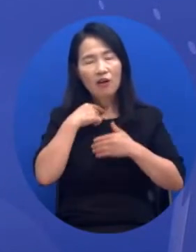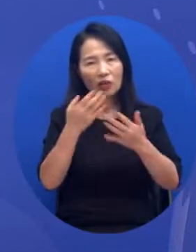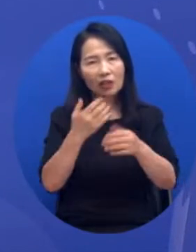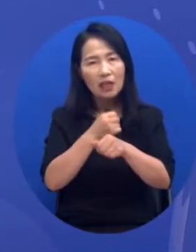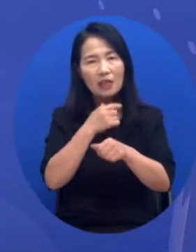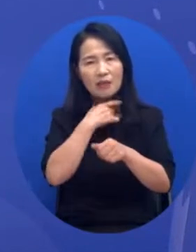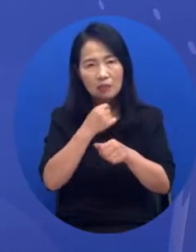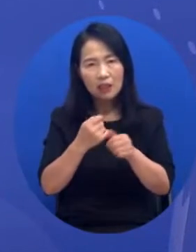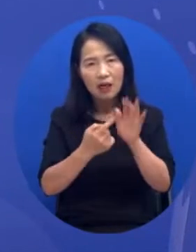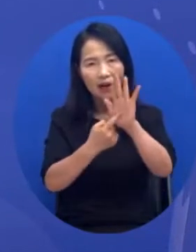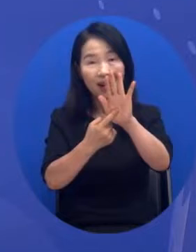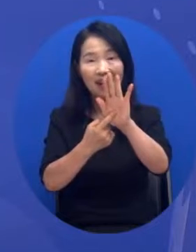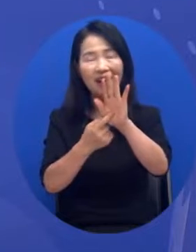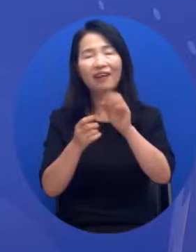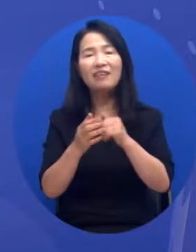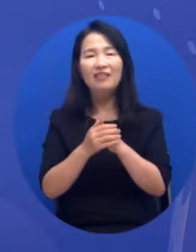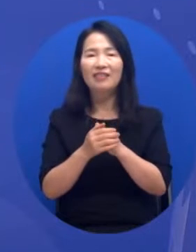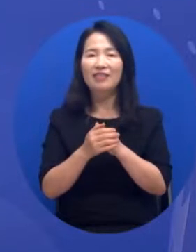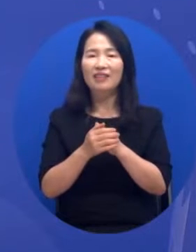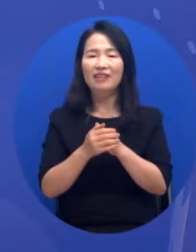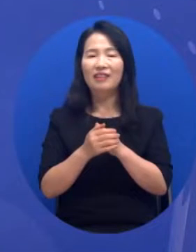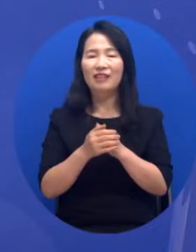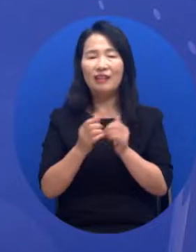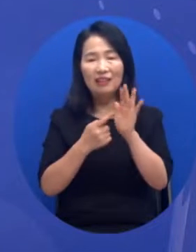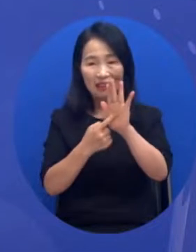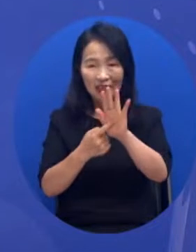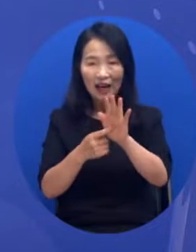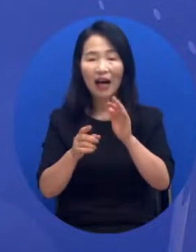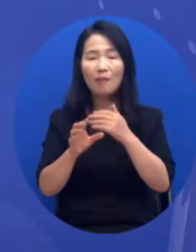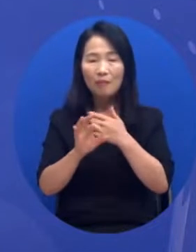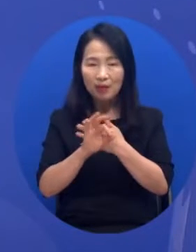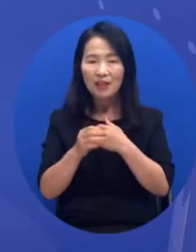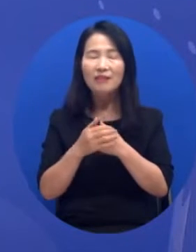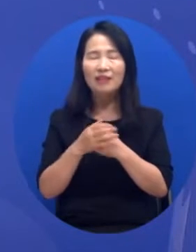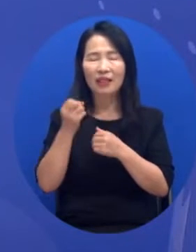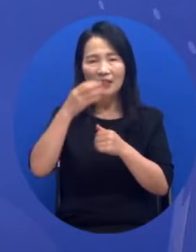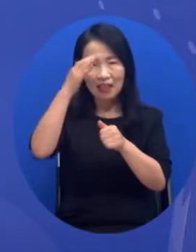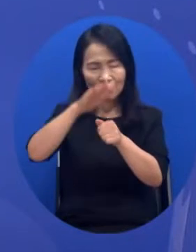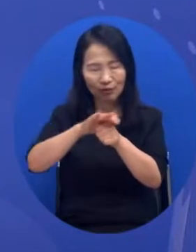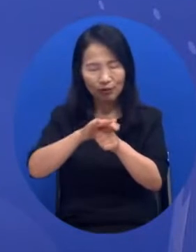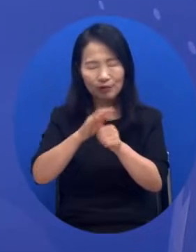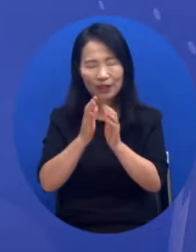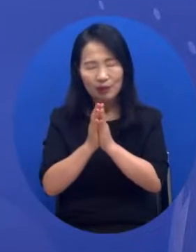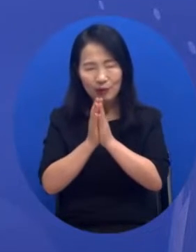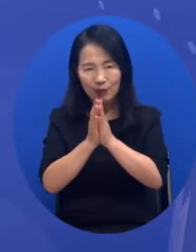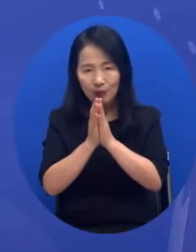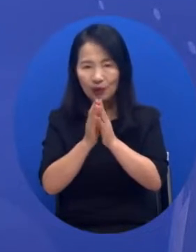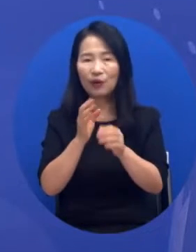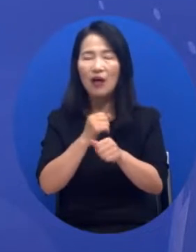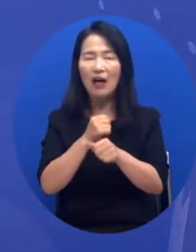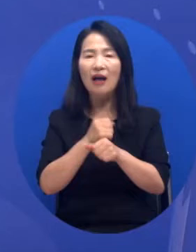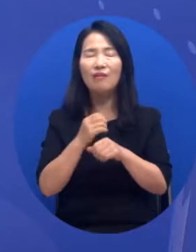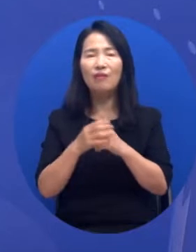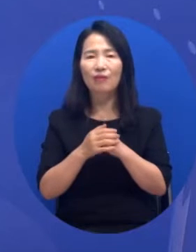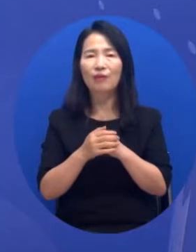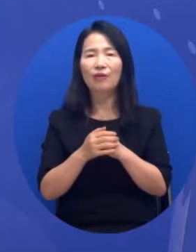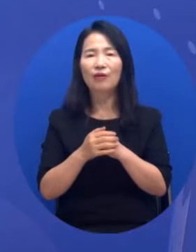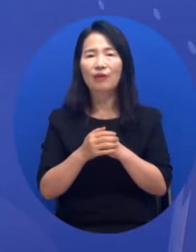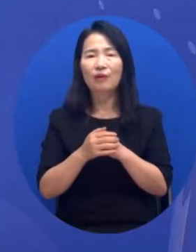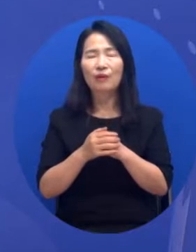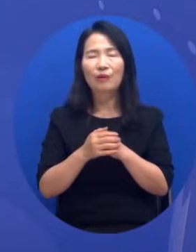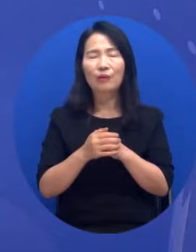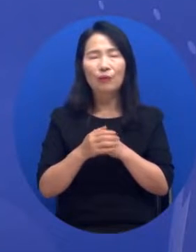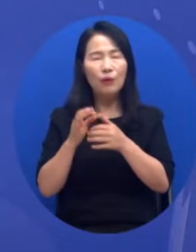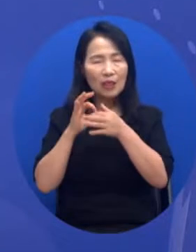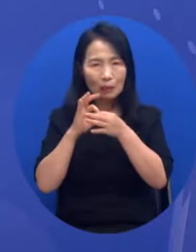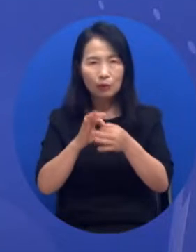라고 직접 나와서 혼신하면 제가 안수기도 해주고 한 주간 동안 또 혼신 그 용지를 보면서 꼭 중보기도를